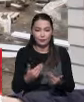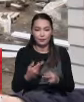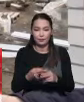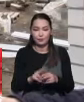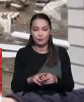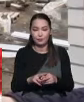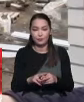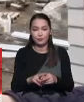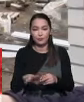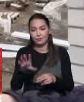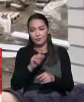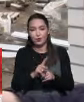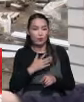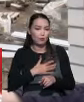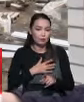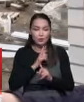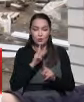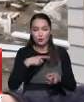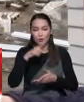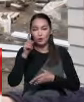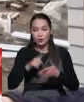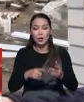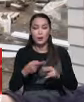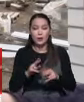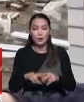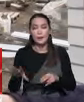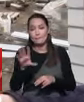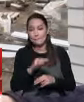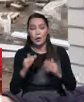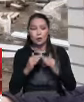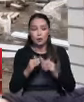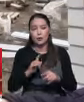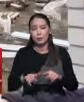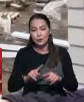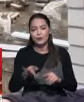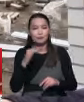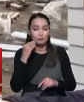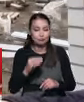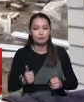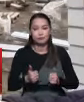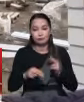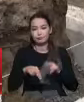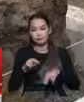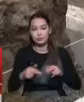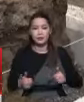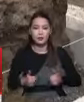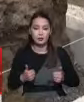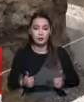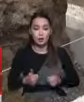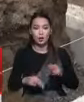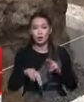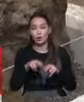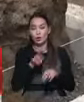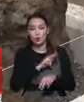қалған кісілерге де оңай болмайтынын түсінеміз. Сол себепті барынша үйді жылдам әрі сапалы салуға тырысып жатырмыз. Құрылыс